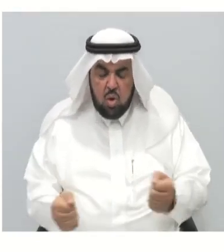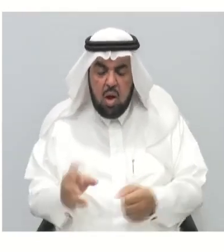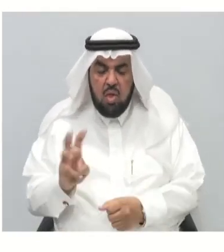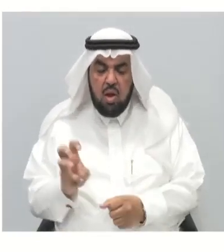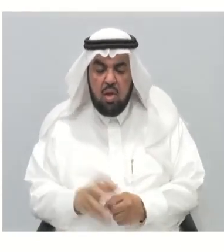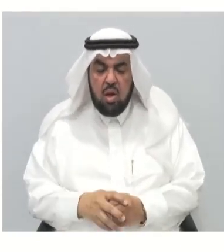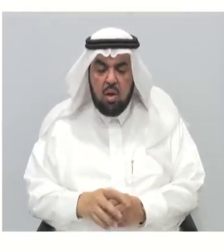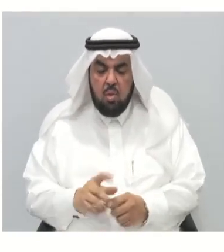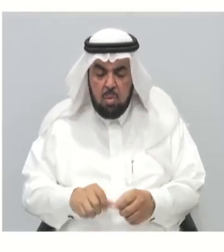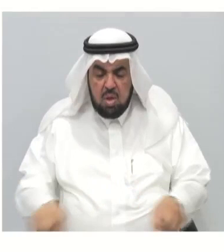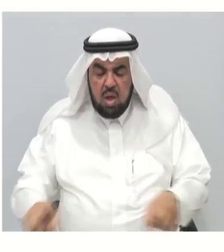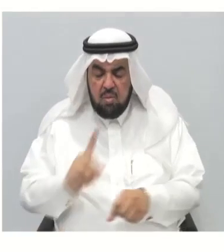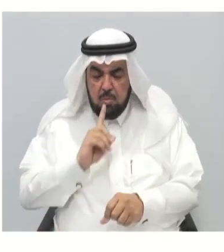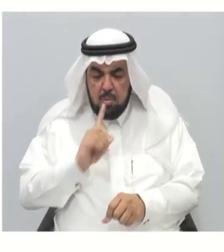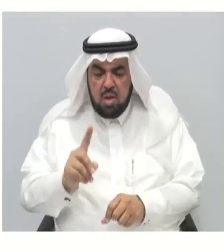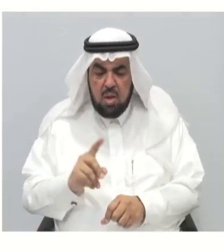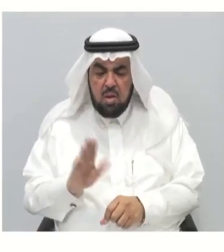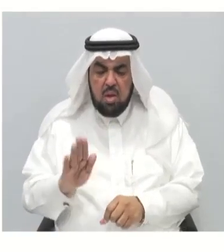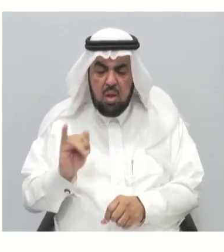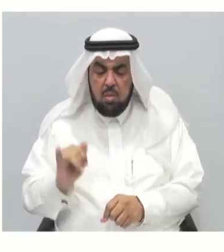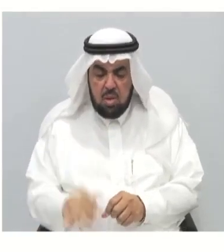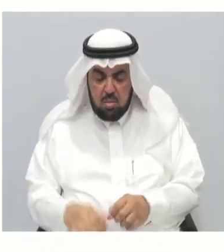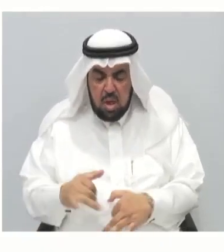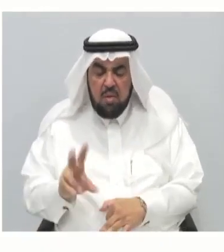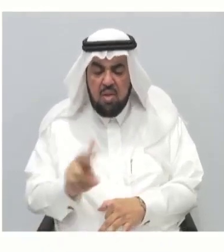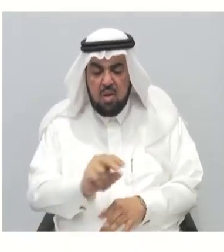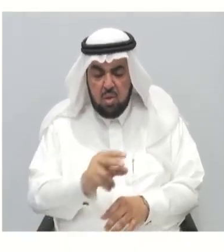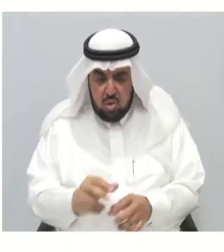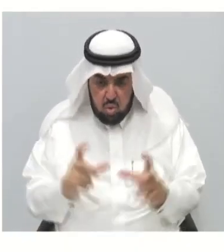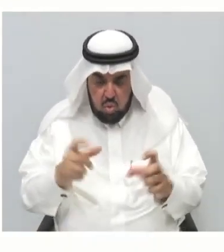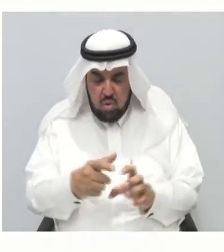30 والمسافه مئه بهذه الطريقه